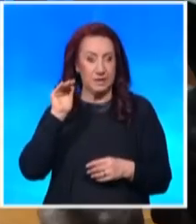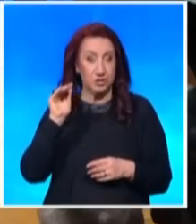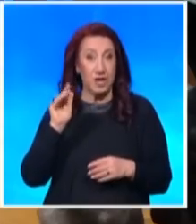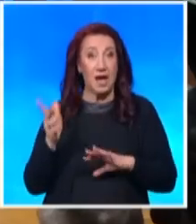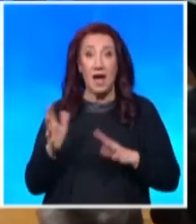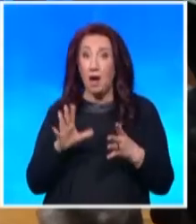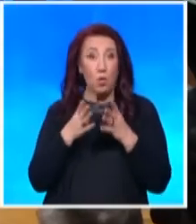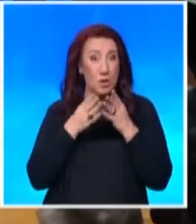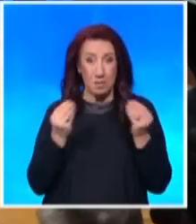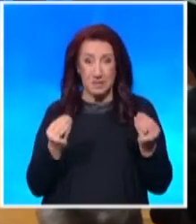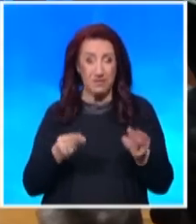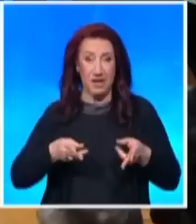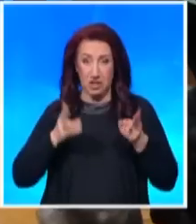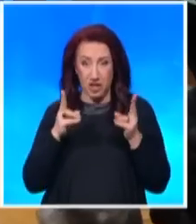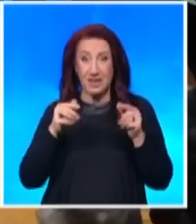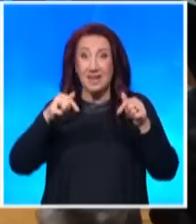означава